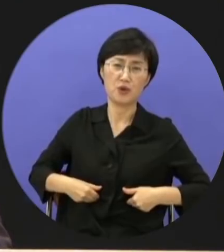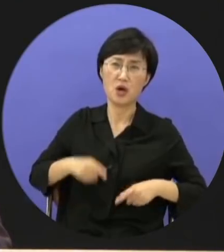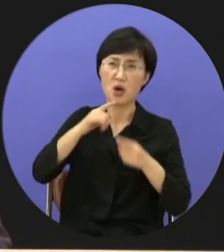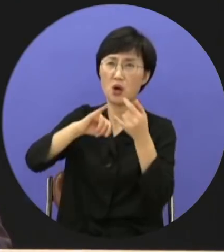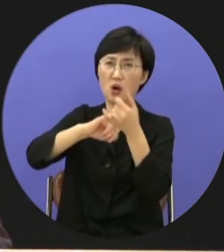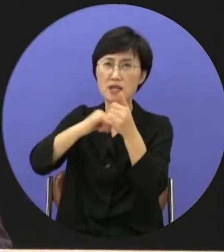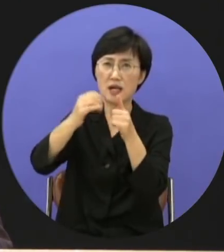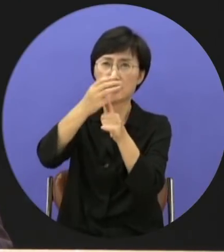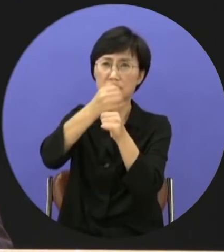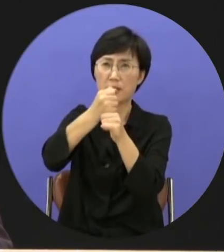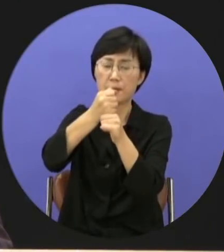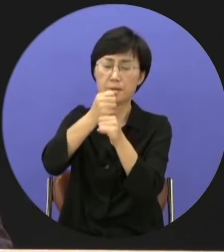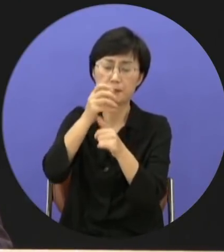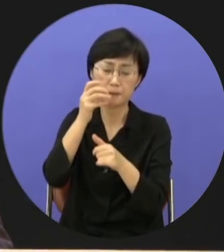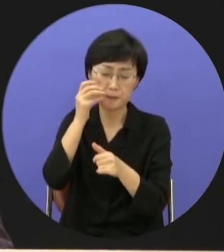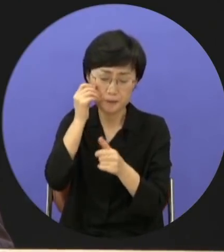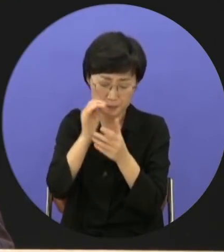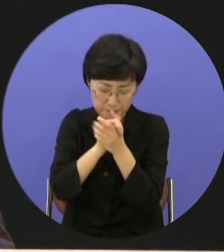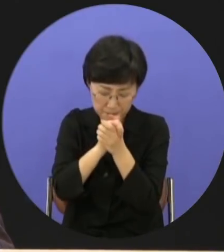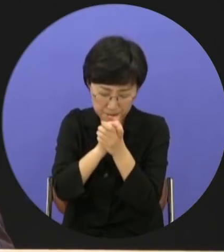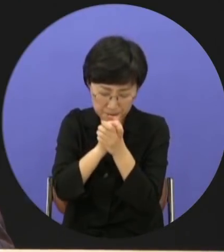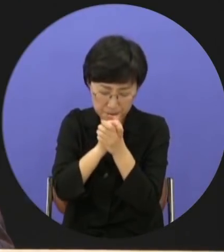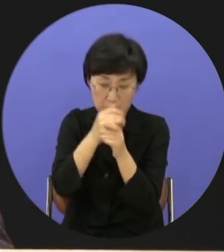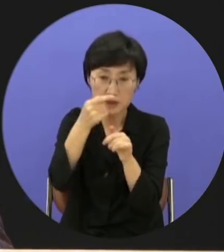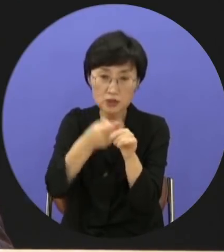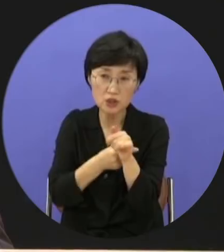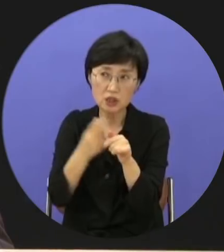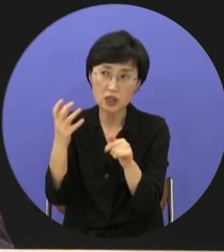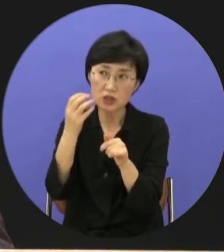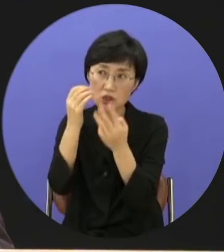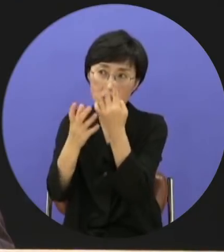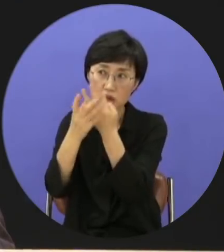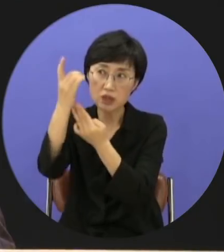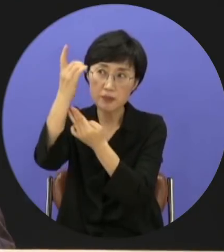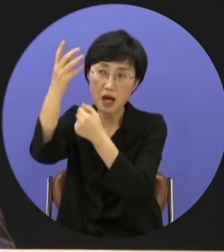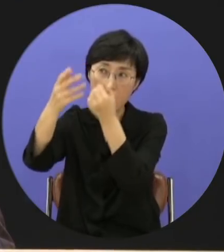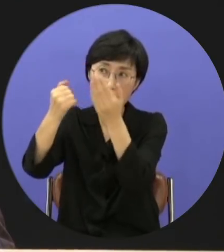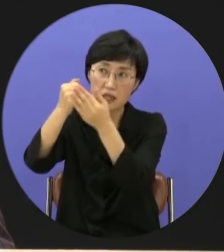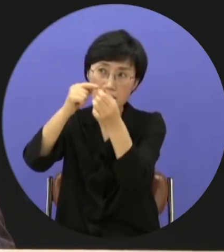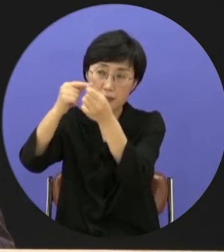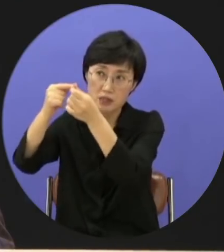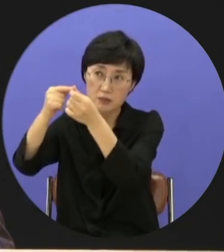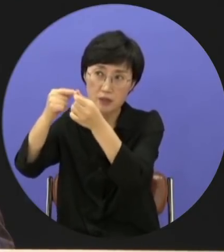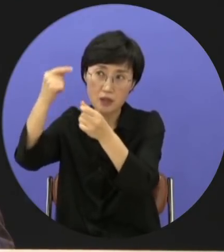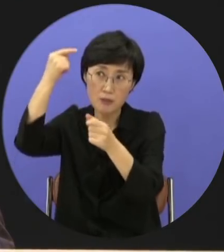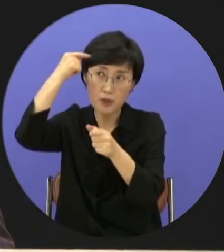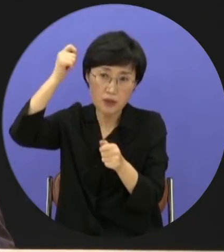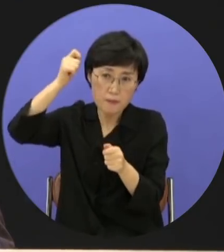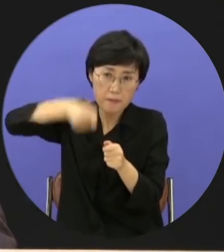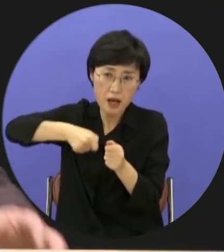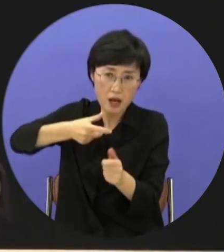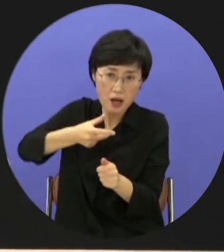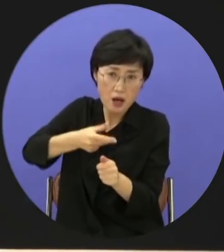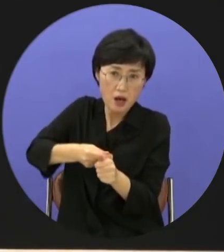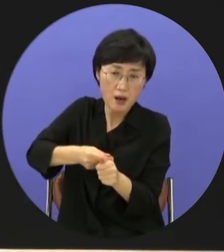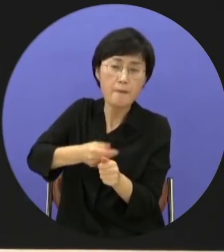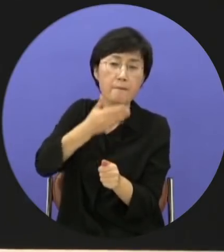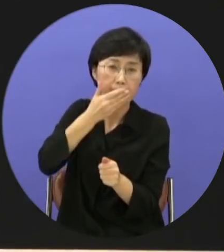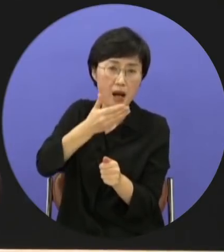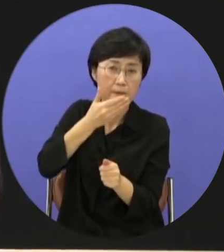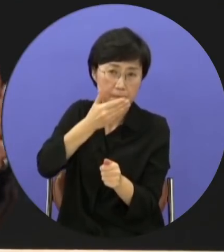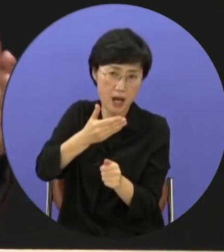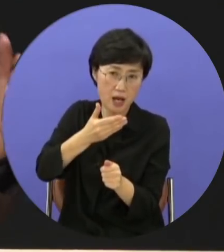돼 있어요. If you 그렇죠? just hold on to the mystery of Christ just a little bit and begin to pray, then the blessing of the triune God begins to be imprinted upon you. 여러분 그